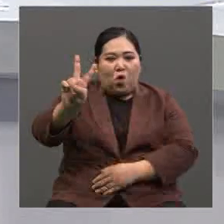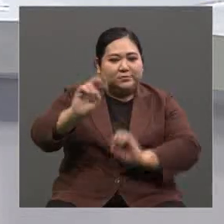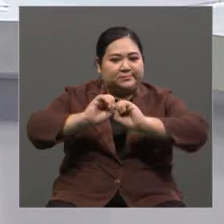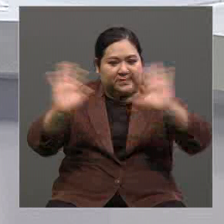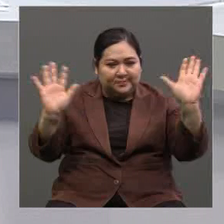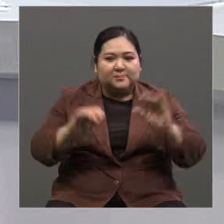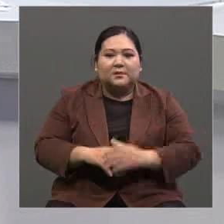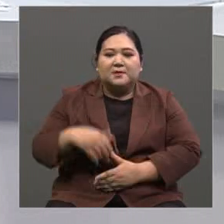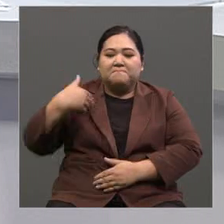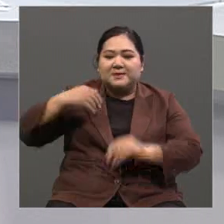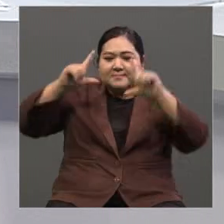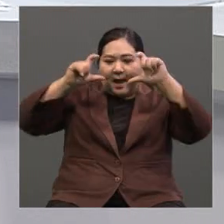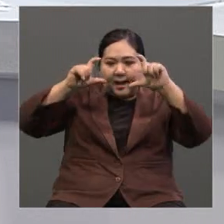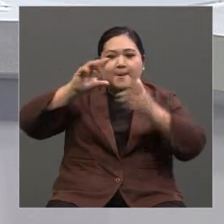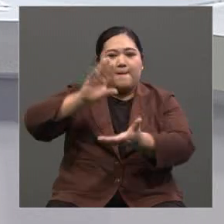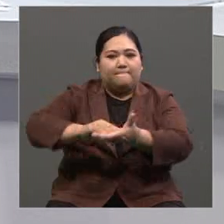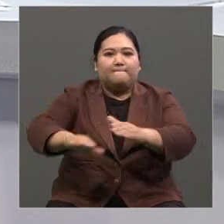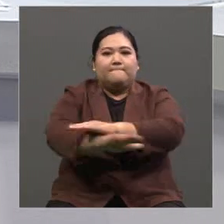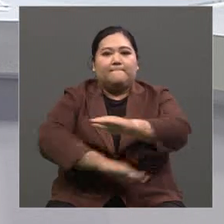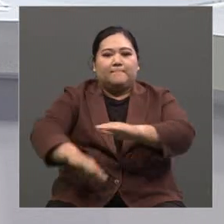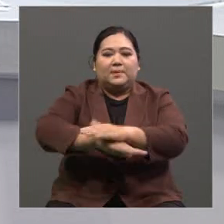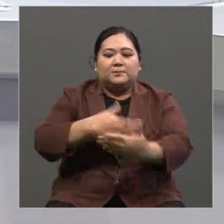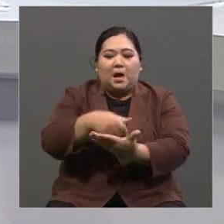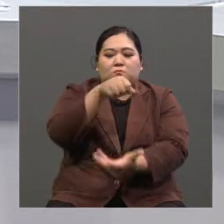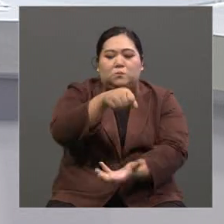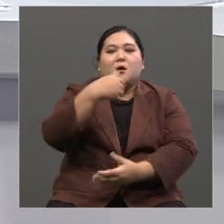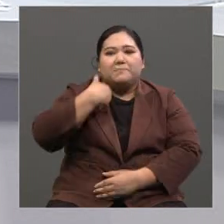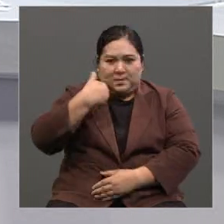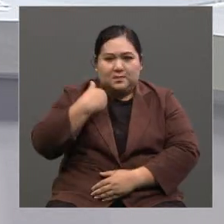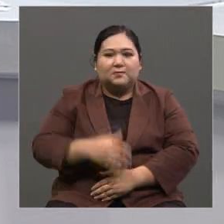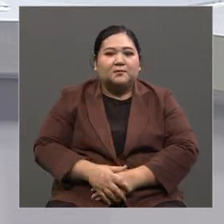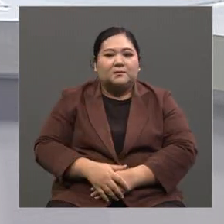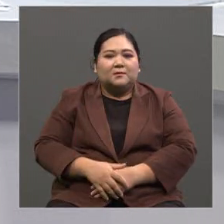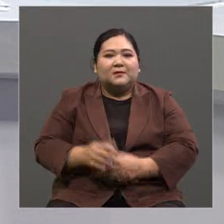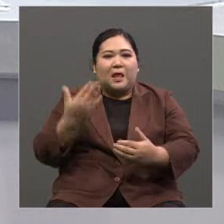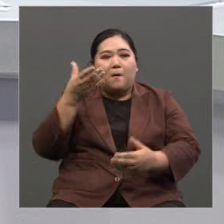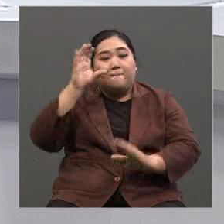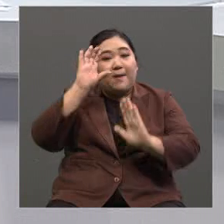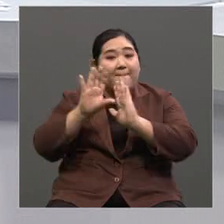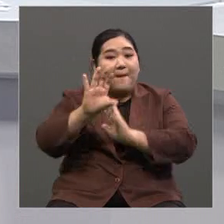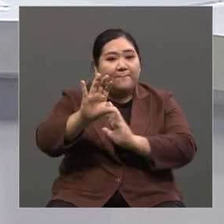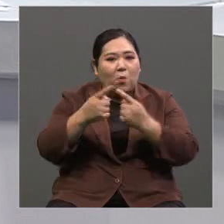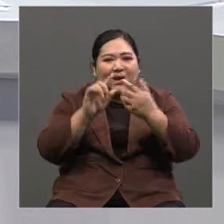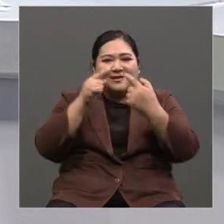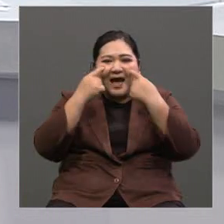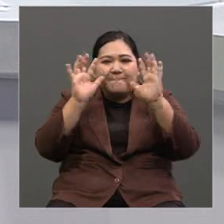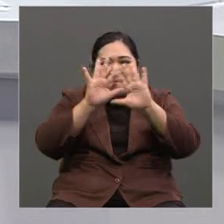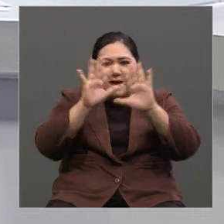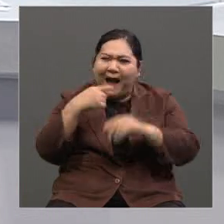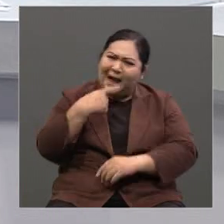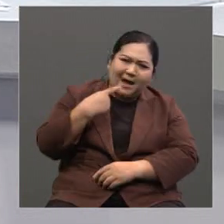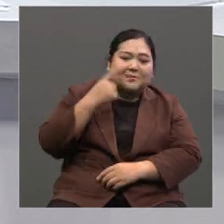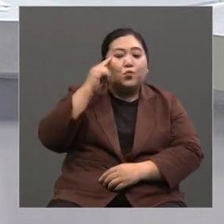มีภาพถ่ายนะครับเรื่องของเกี่ยวกับถุงเงินที่ก่อนหน้านี้เปิดภาพมาแล้วแต่เบลอหน้าถ้าจะไปได้บอกว่า